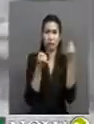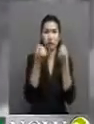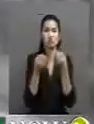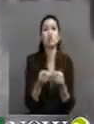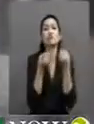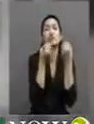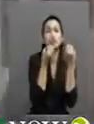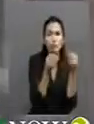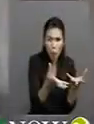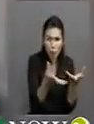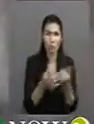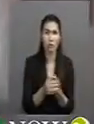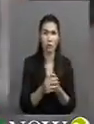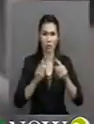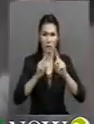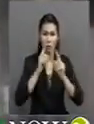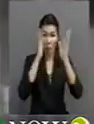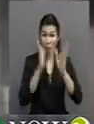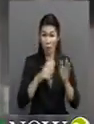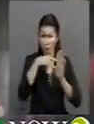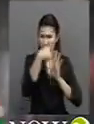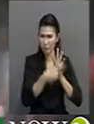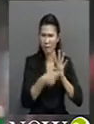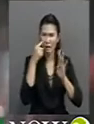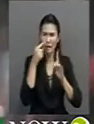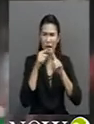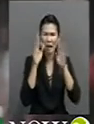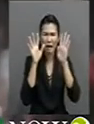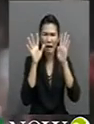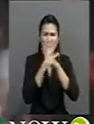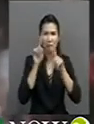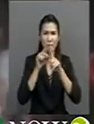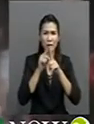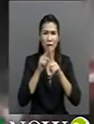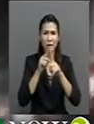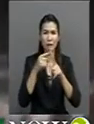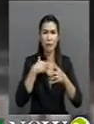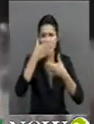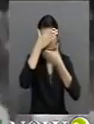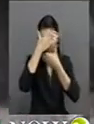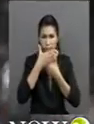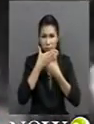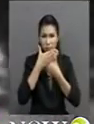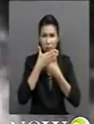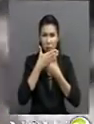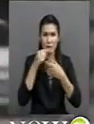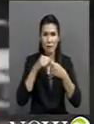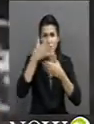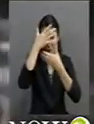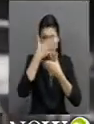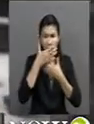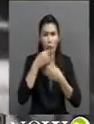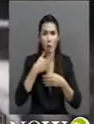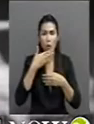งธรรมดาแต่ผู้ต้องสงสัยทั้ง4คนนี้ลักษณะท่าทางเนี่ยคือใช้หน้ากากอนามัยปิดบังใบหน้าตลอดเวลา ครับผม